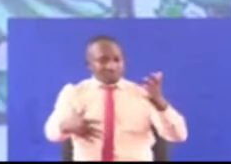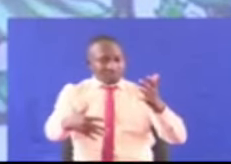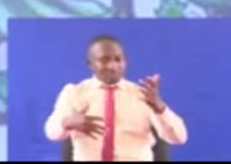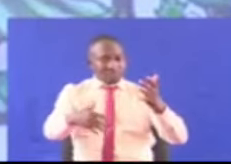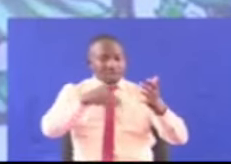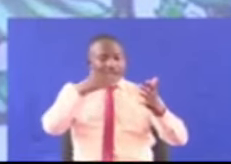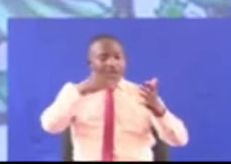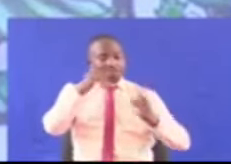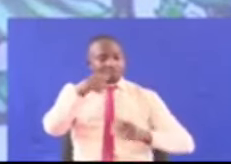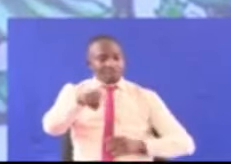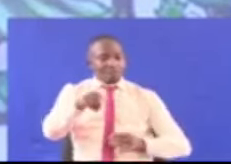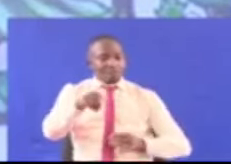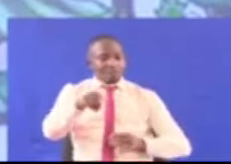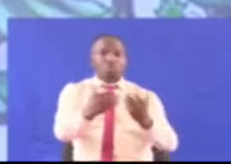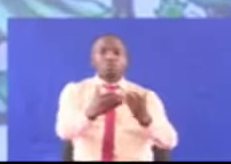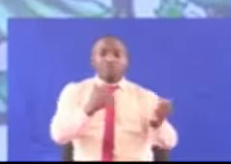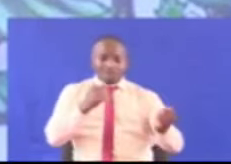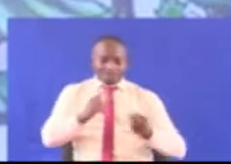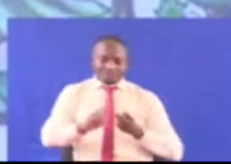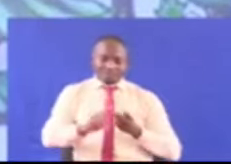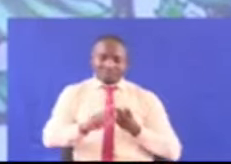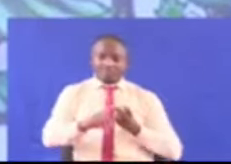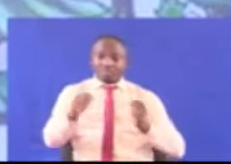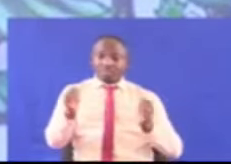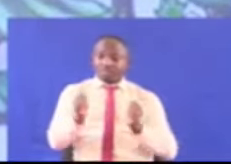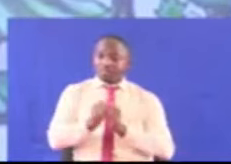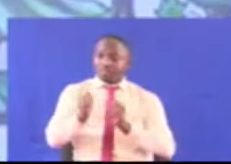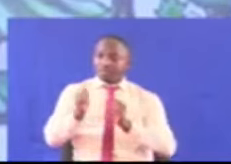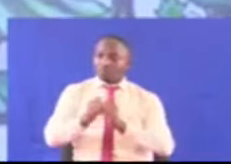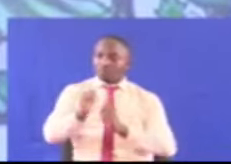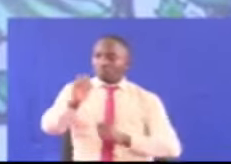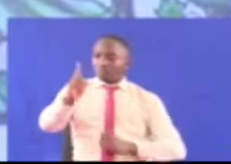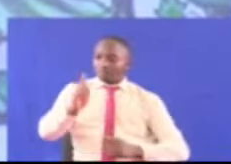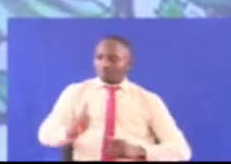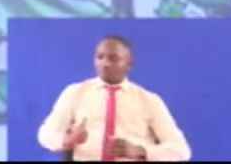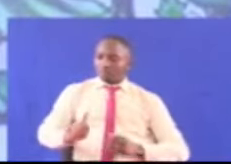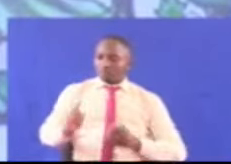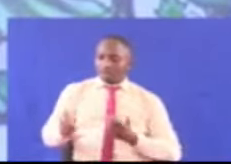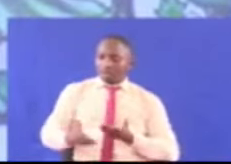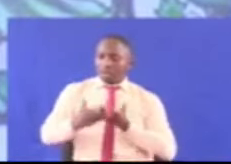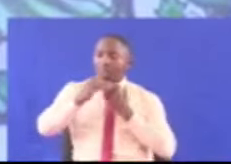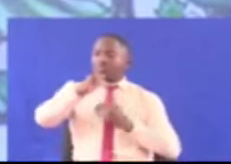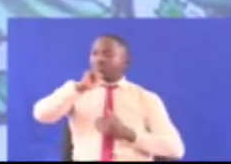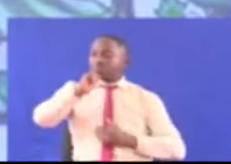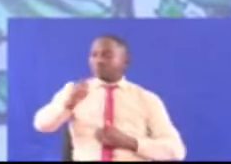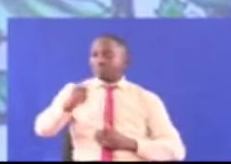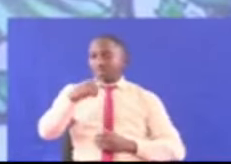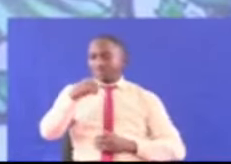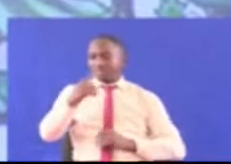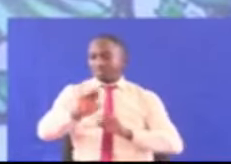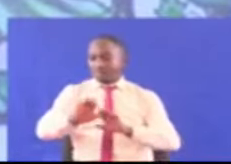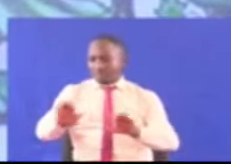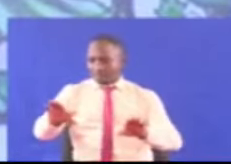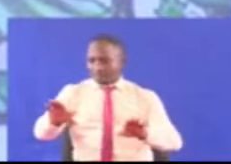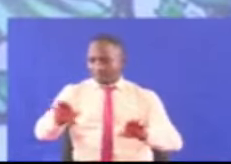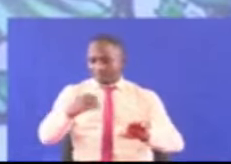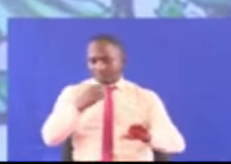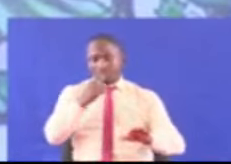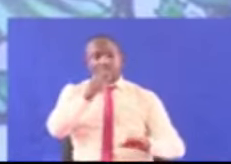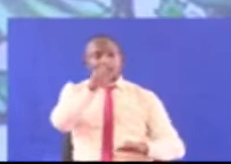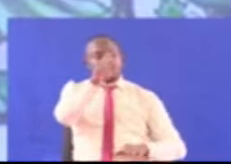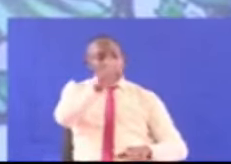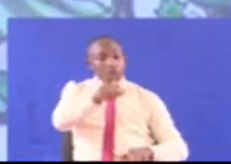kwa nini nimeeleza hadithi hii, ni kwa sababu ya kile alichokisema mheshimiwa naibu spika, kwamba